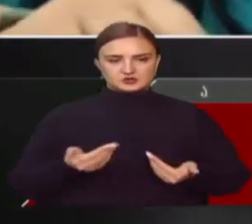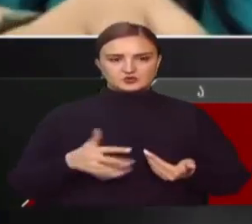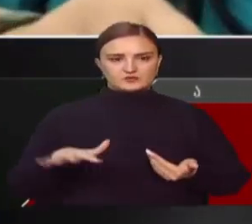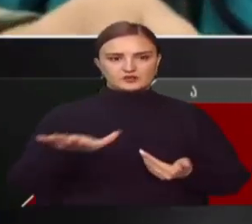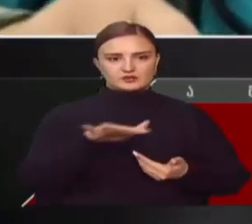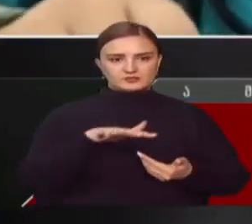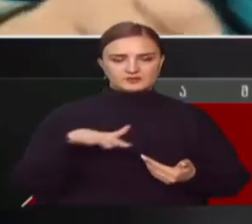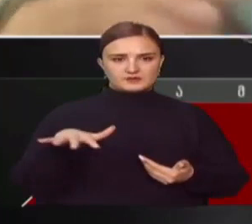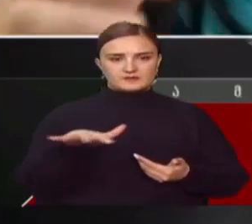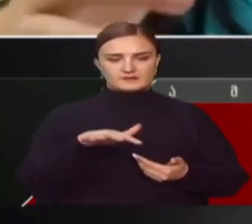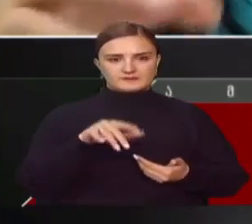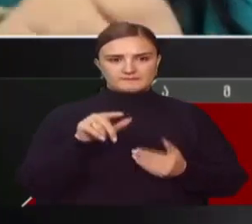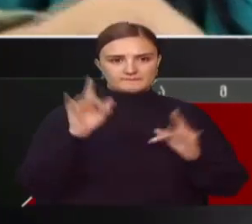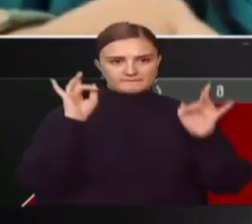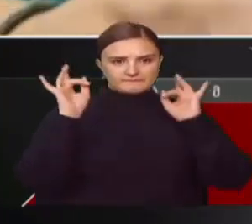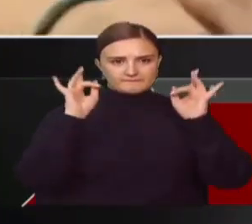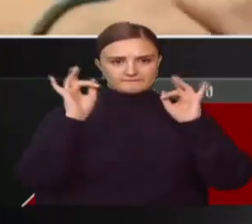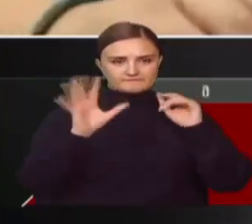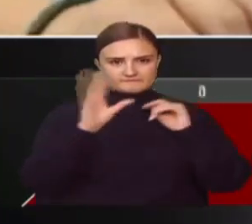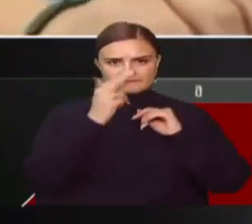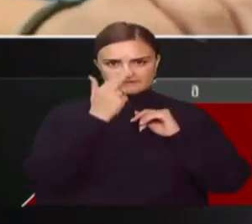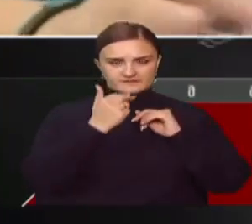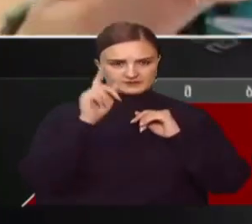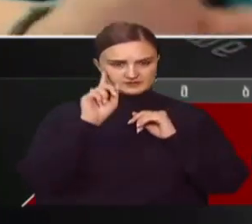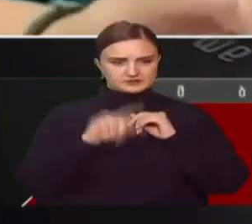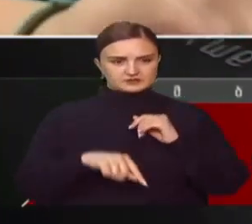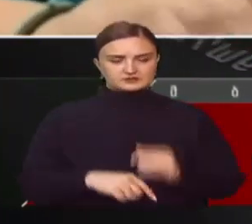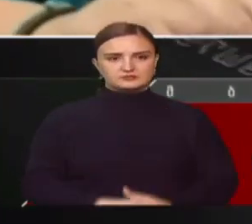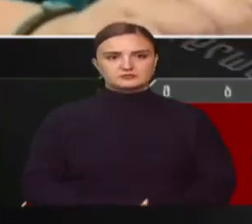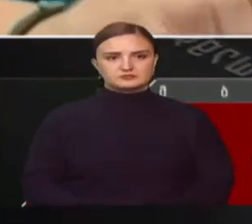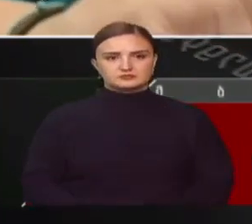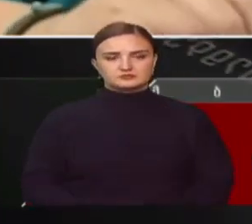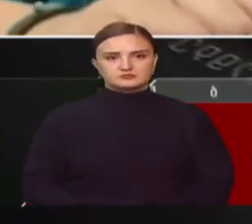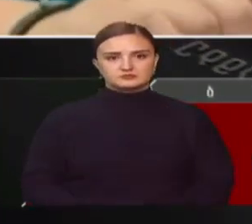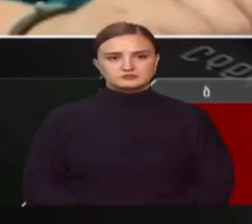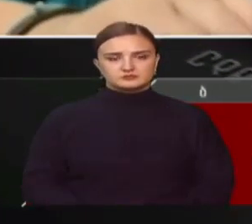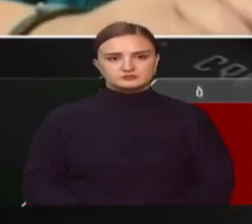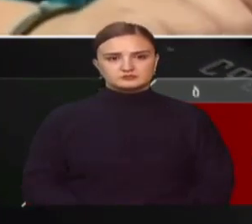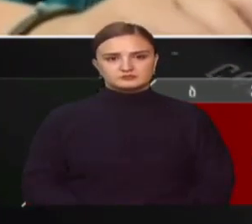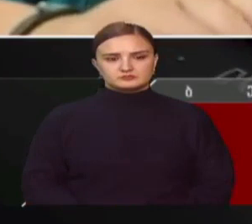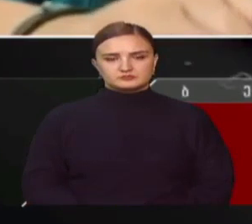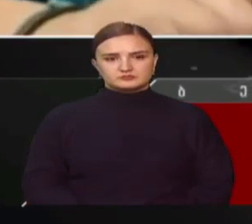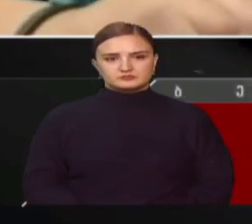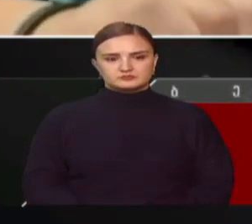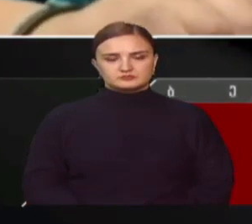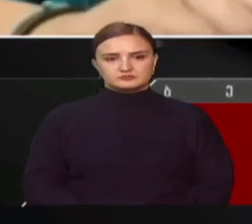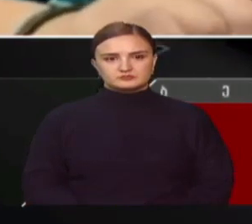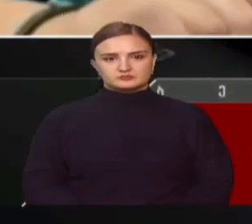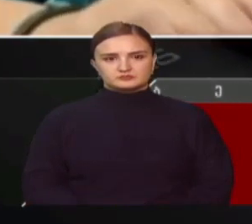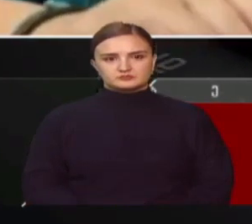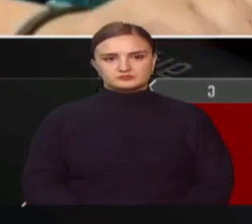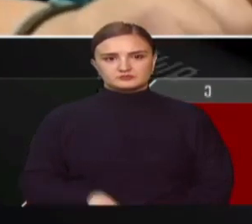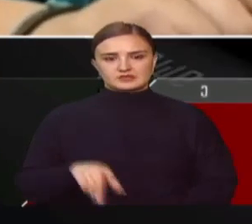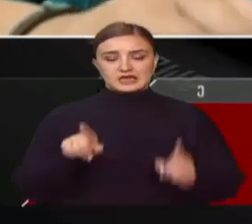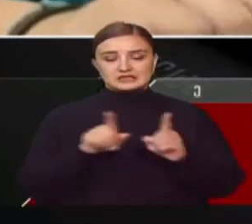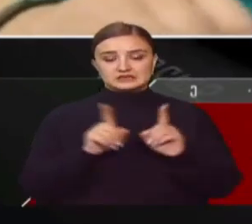ეს ხმები, განგაშისყვები და ყველაფერი არის ბუნებრივი ამბავი, მაგრამ ასეთი რაღაცა ისრაელს ალბათ 20 წელზე